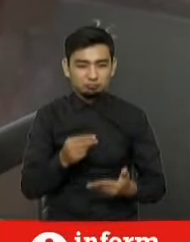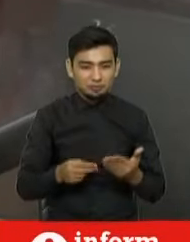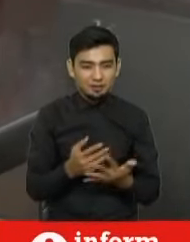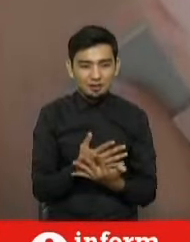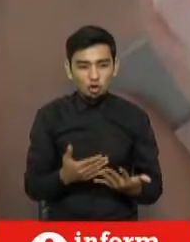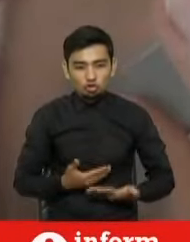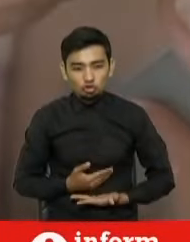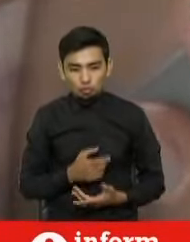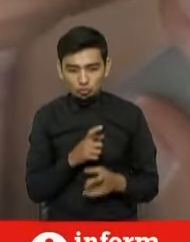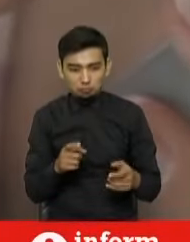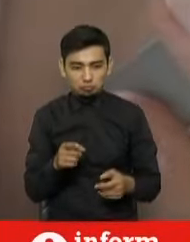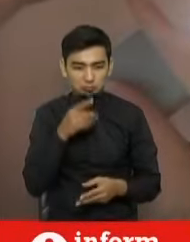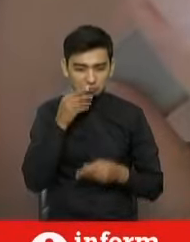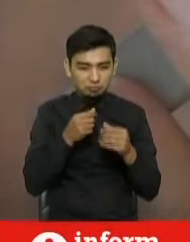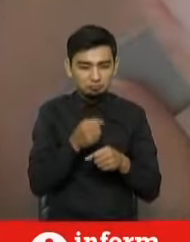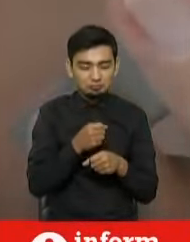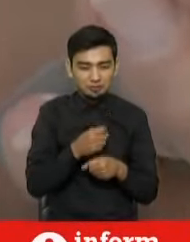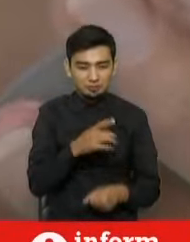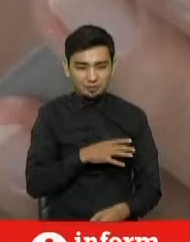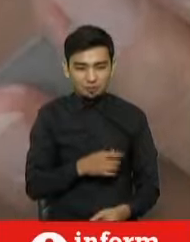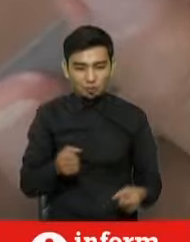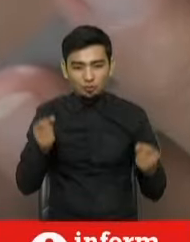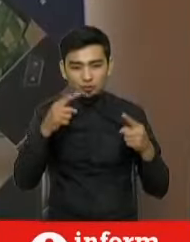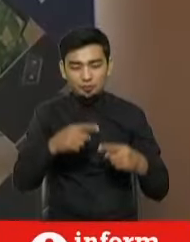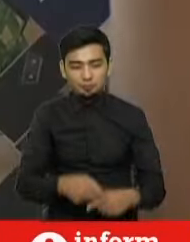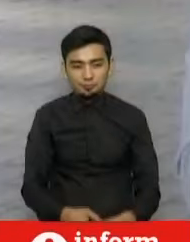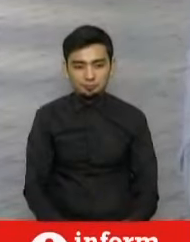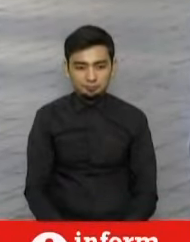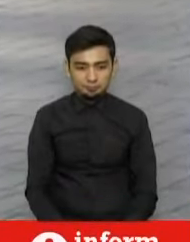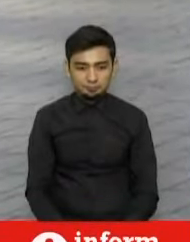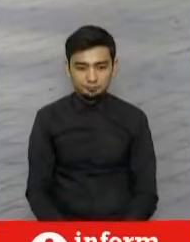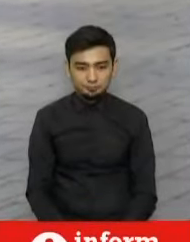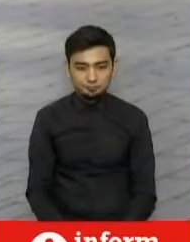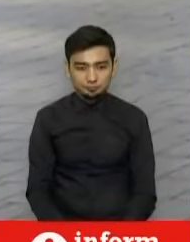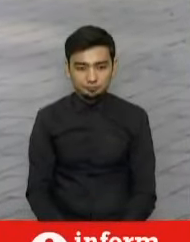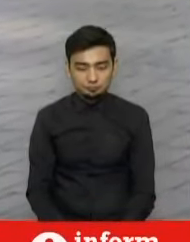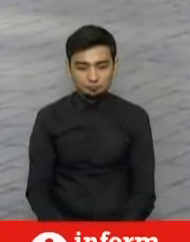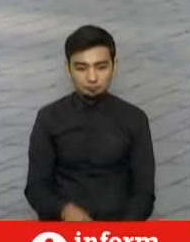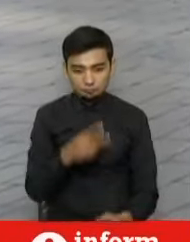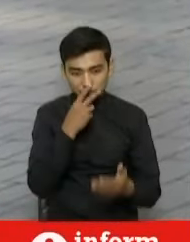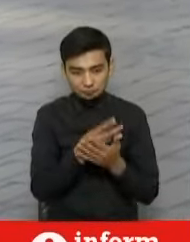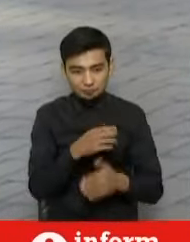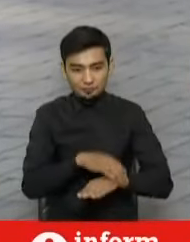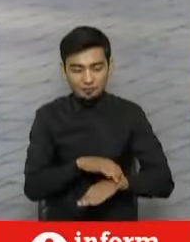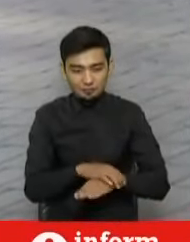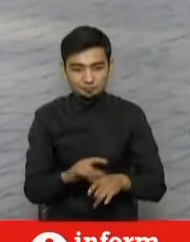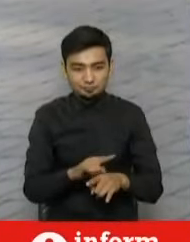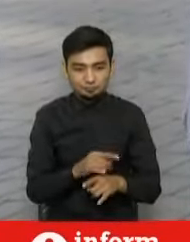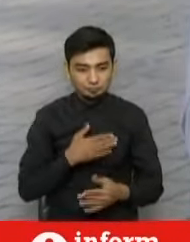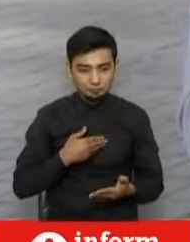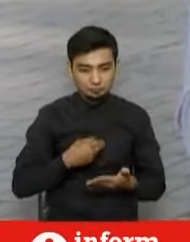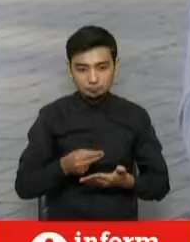некоторых жильцов были подделаны. Анвар Мангельдинов разбирался. Вот здесь, получается, доказательство подделки моей